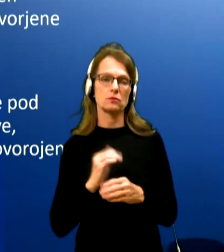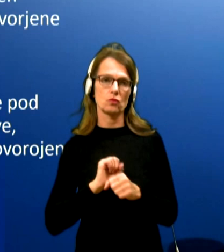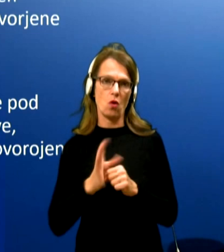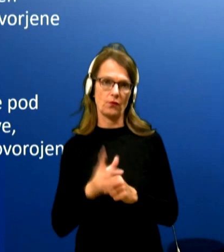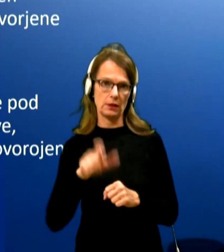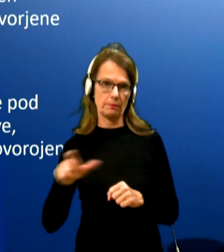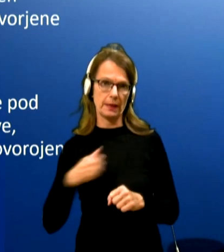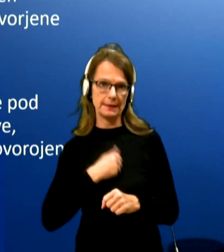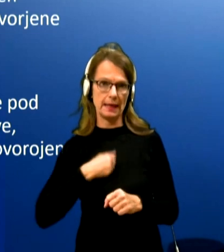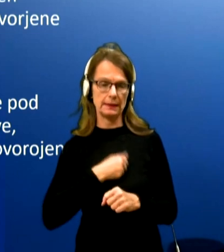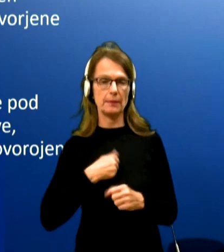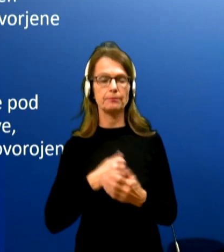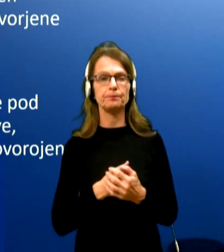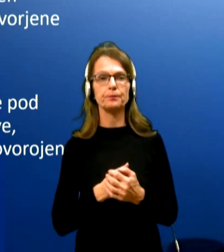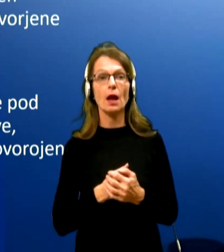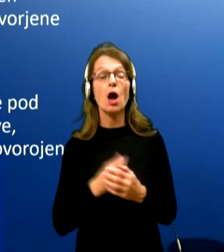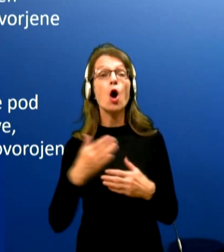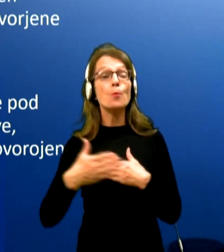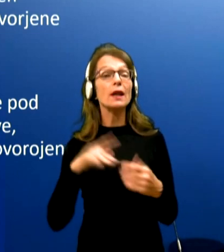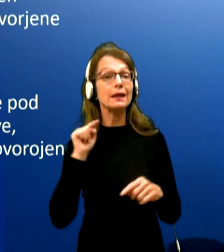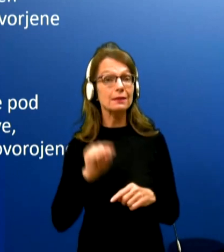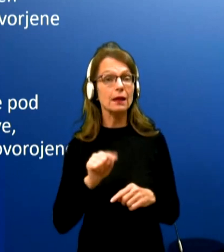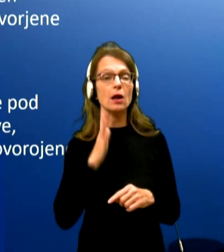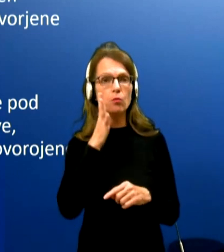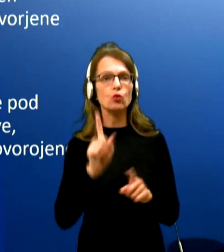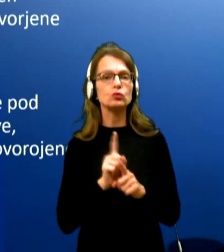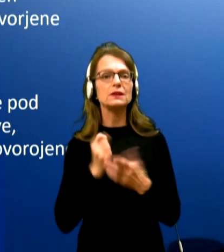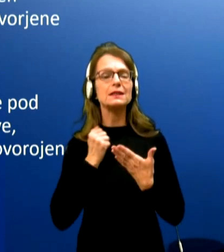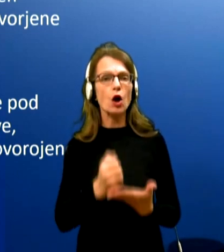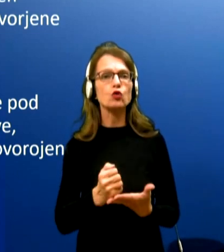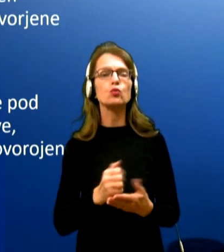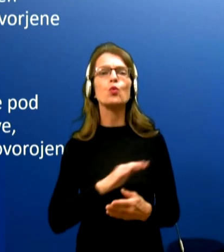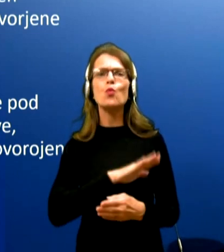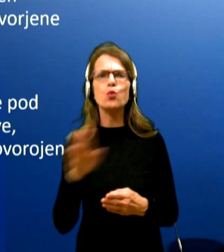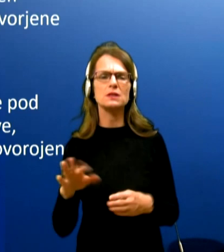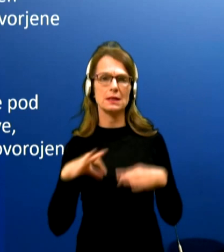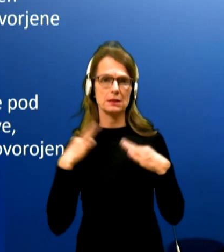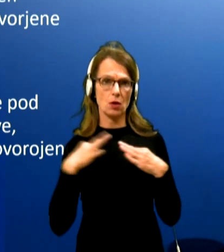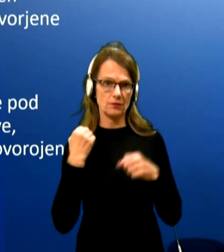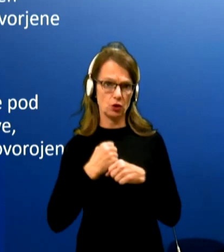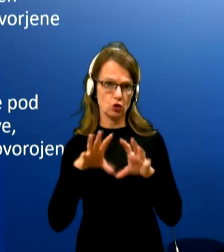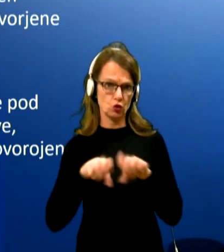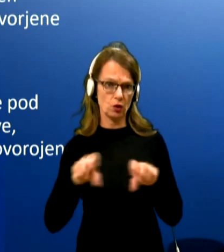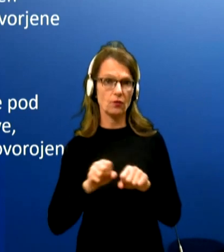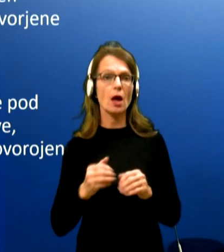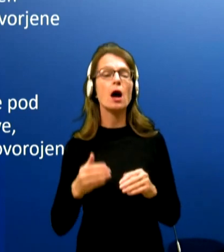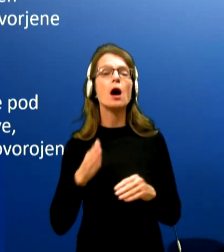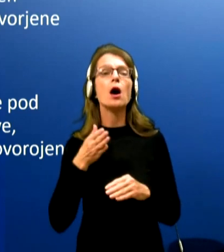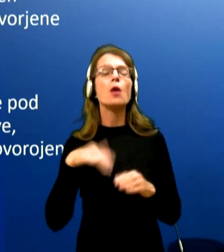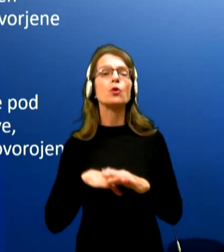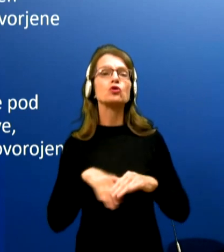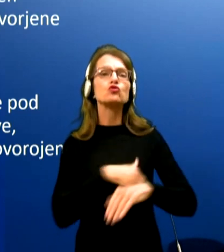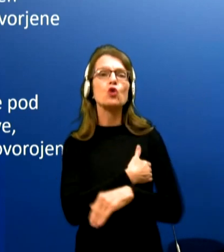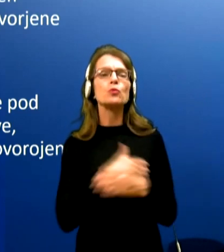Ob tem, poleg tega, pa bodo zagotovljene vse zdravstvene storitve, podstopne nujnosti